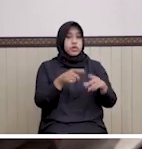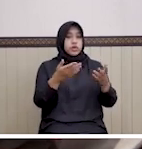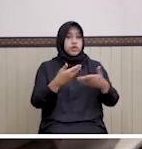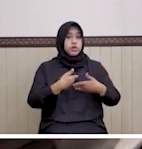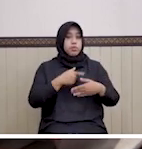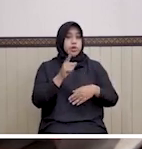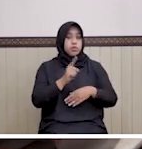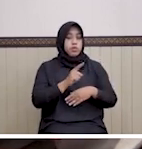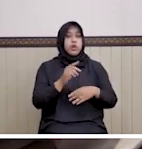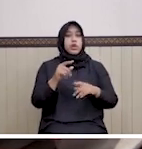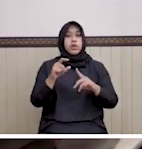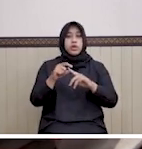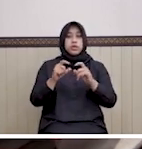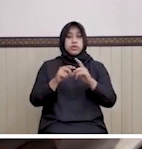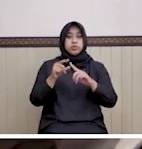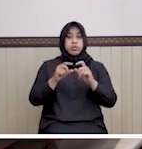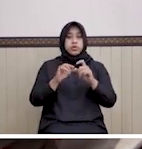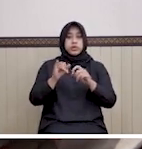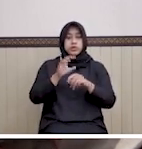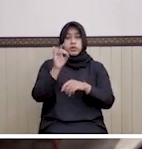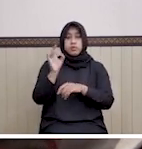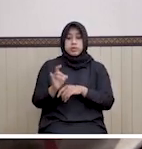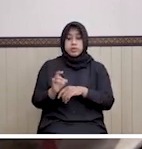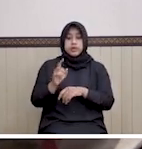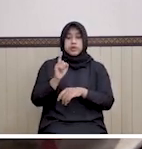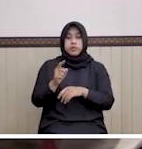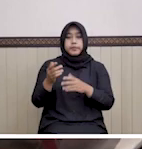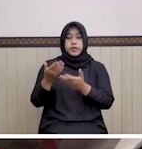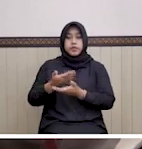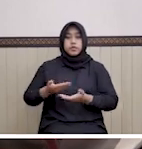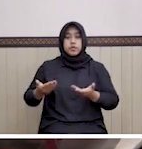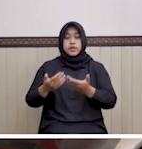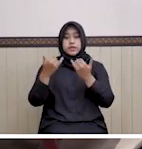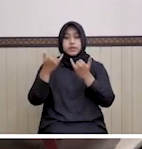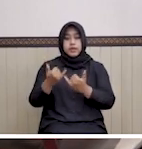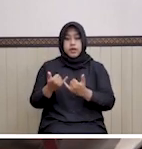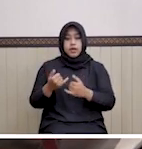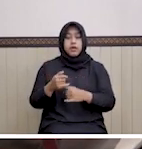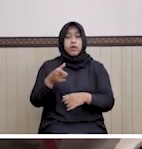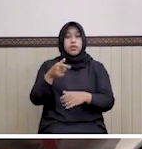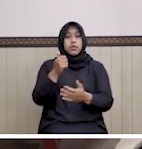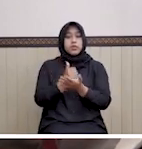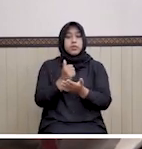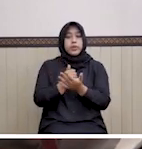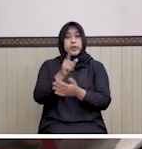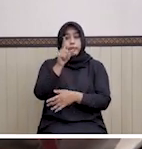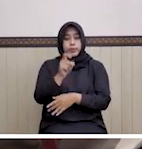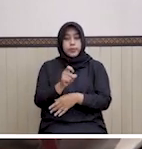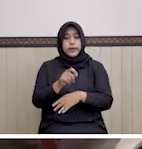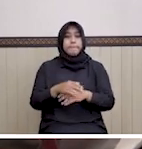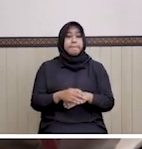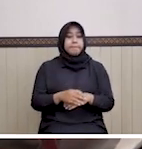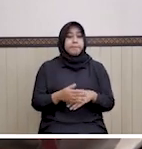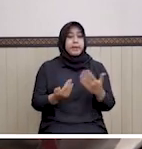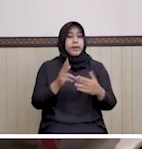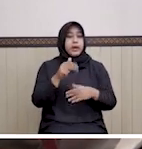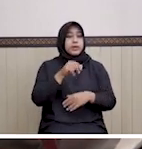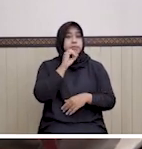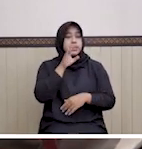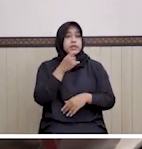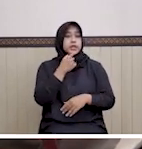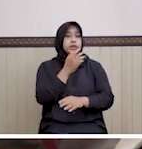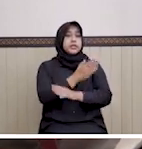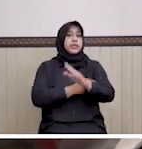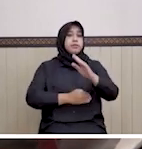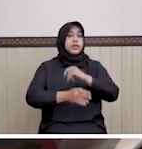dulu nanti disposisi dan lain sebagainya karena di era yang sekarang itu yang kita butuhkan apalagi bicara soal penyandang